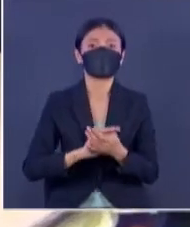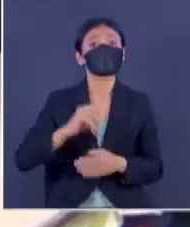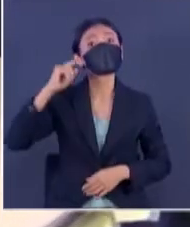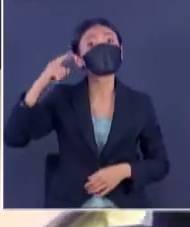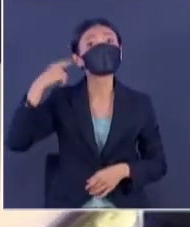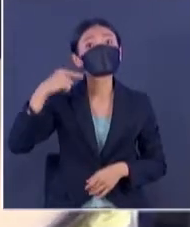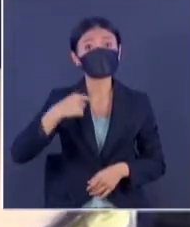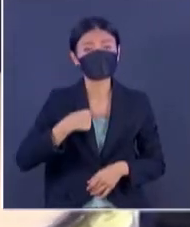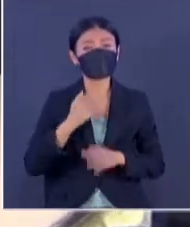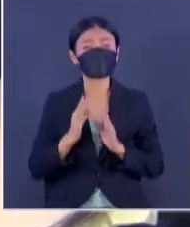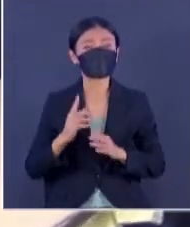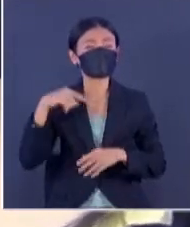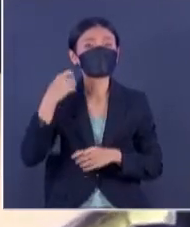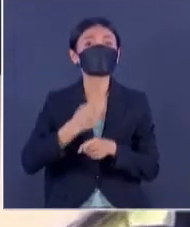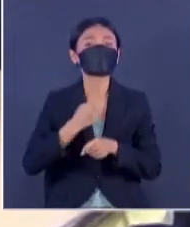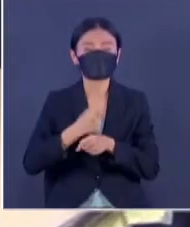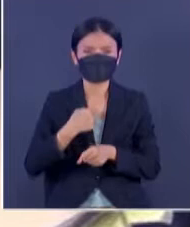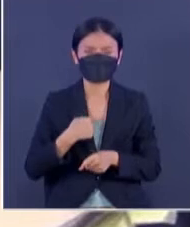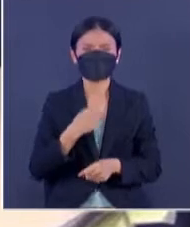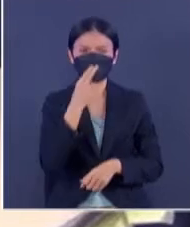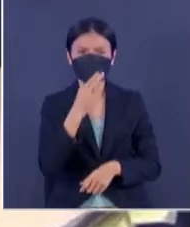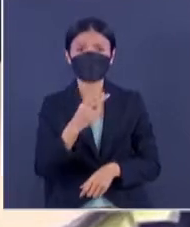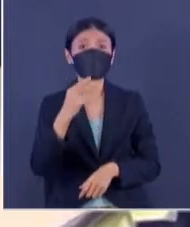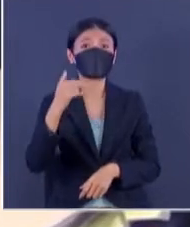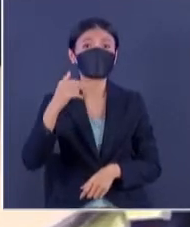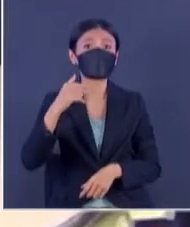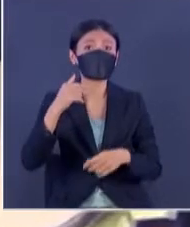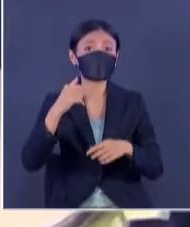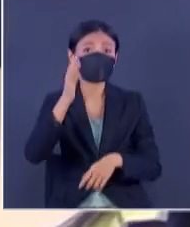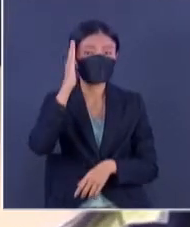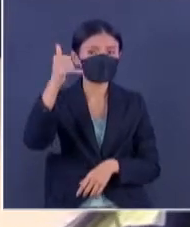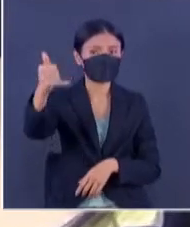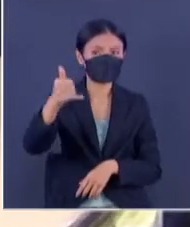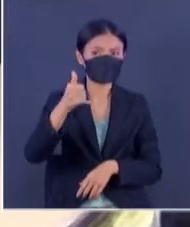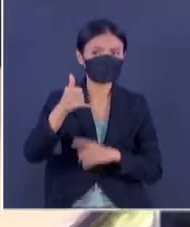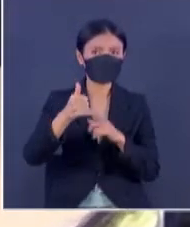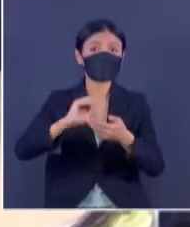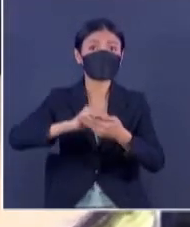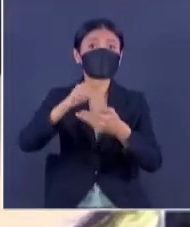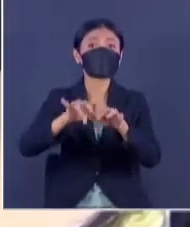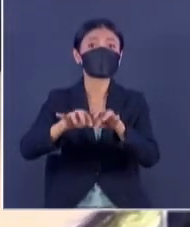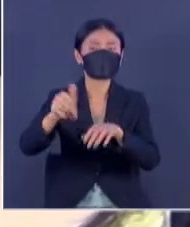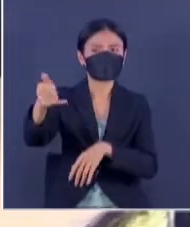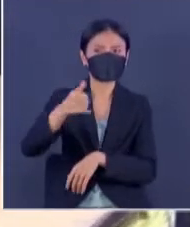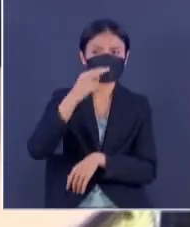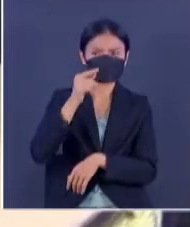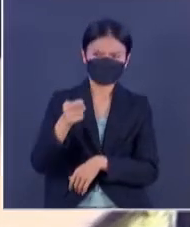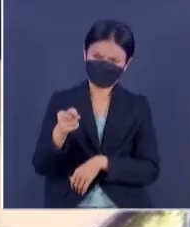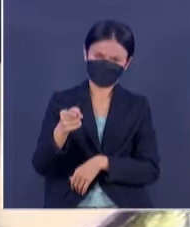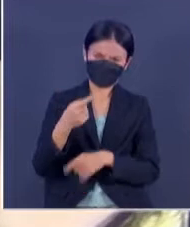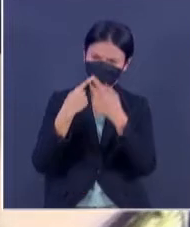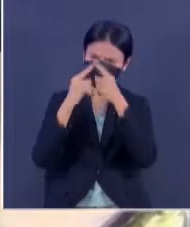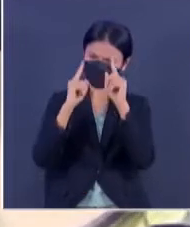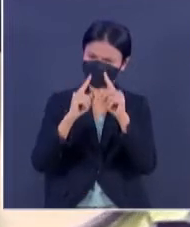เธอเห็นคนร้ายนำเครื่องมาขายแต่รู้สึกแปลกใจตั้งแต่แรกแล้วเพราะว่าลักษณะของเครื่องเนี่ยยังดีอยู่ยังใช้